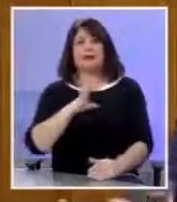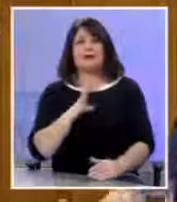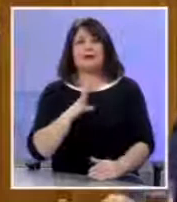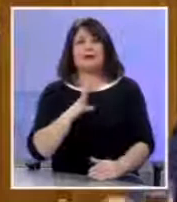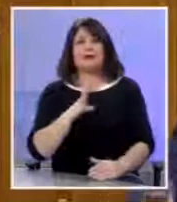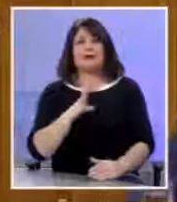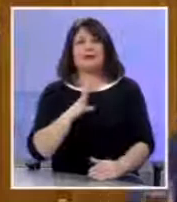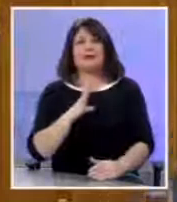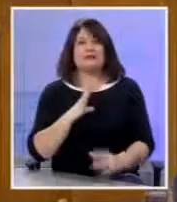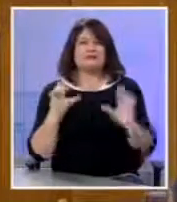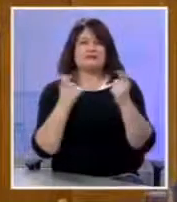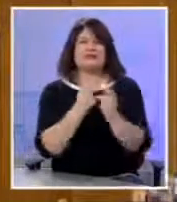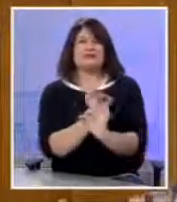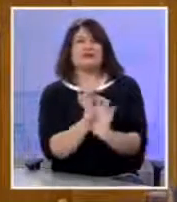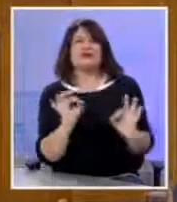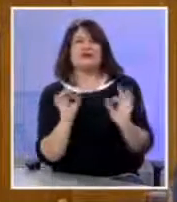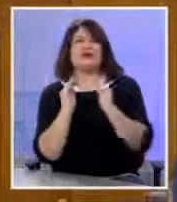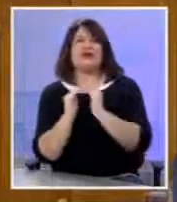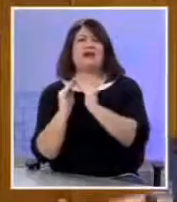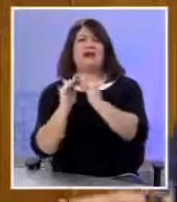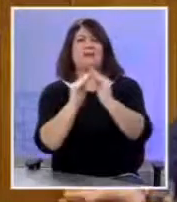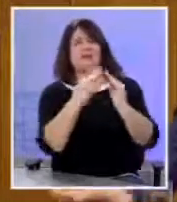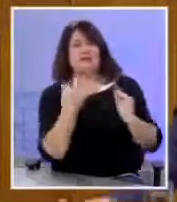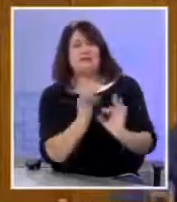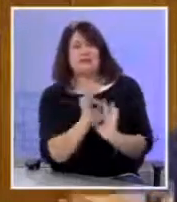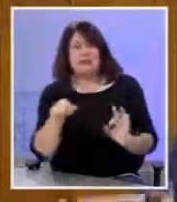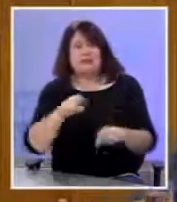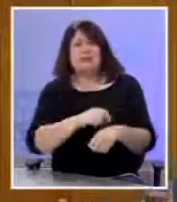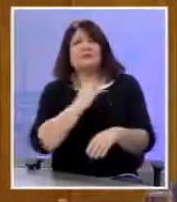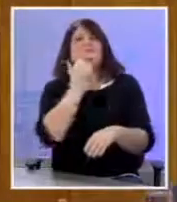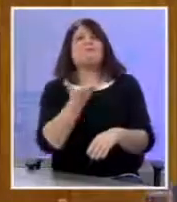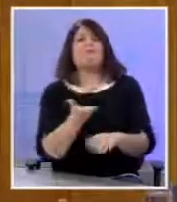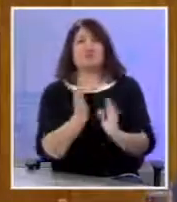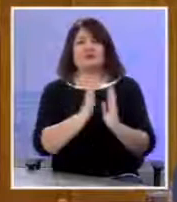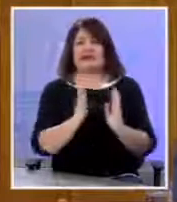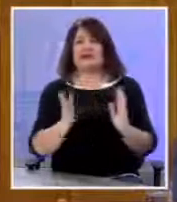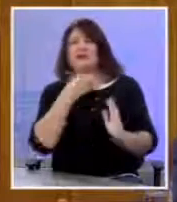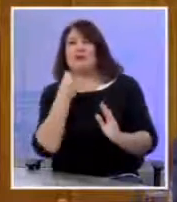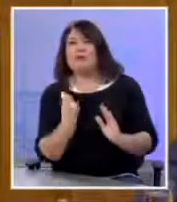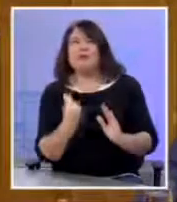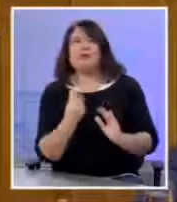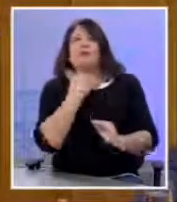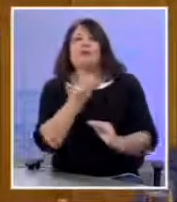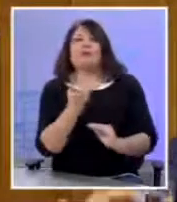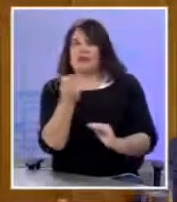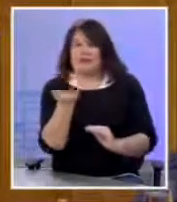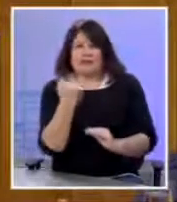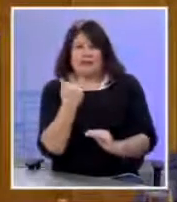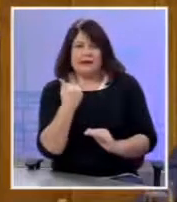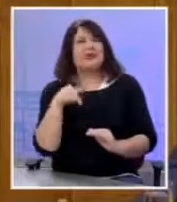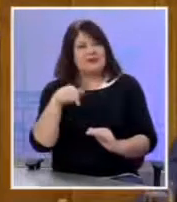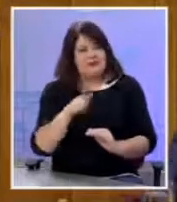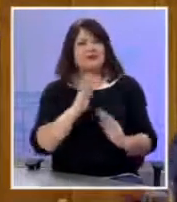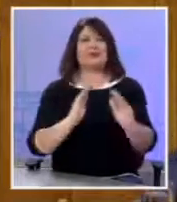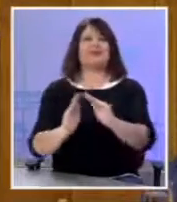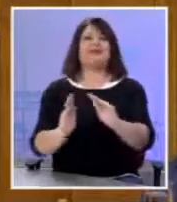λέγανε νοικοκυρέοι και οι οποίοι πλέον δεν μπορούν να είναι νοικοκυρέοι. Αυτούς τους ανθρώπους προστατεύουμε